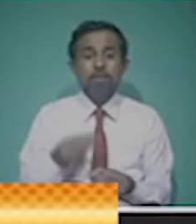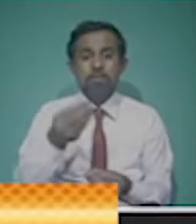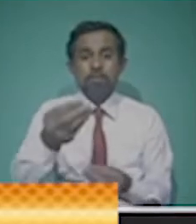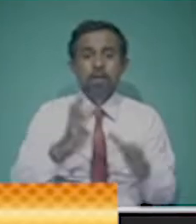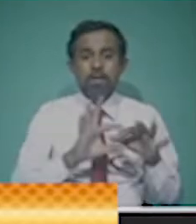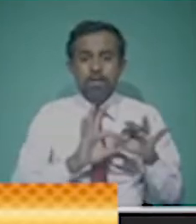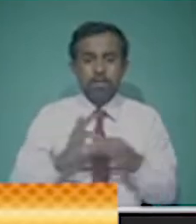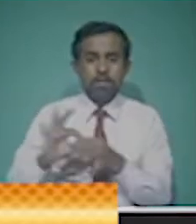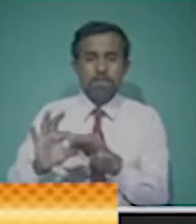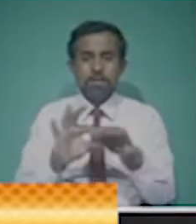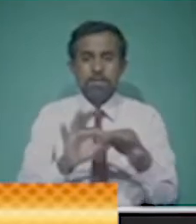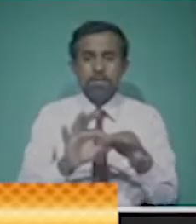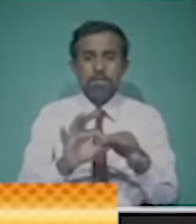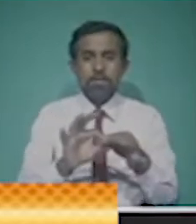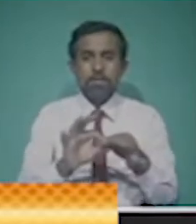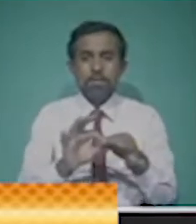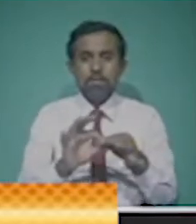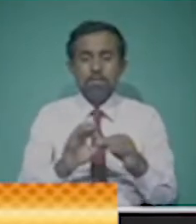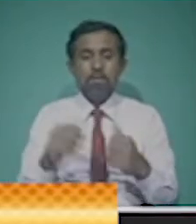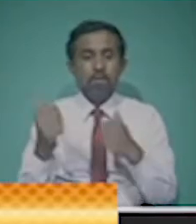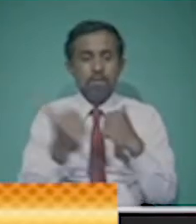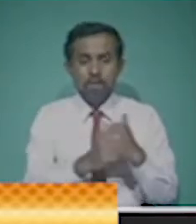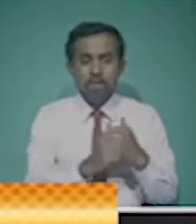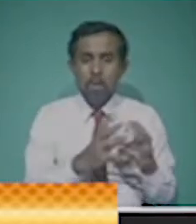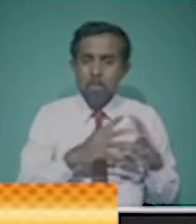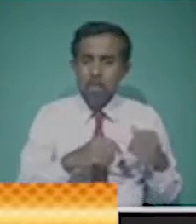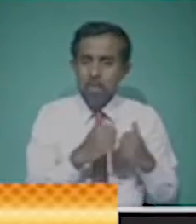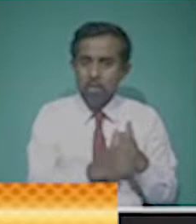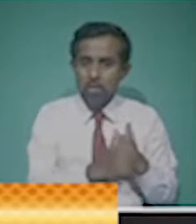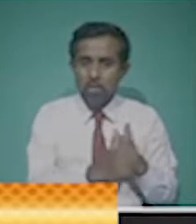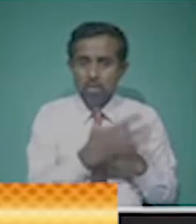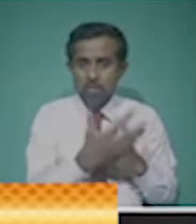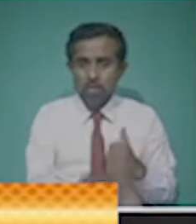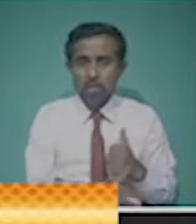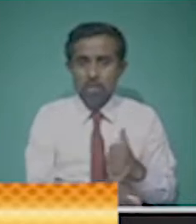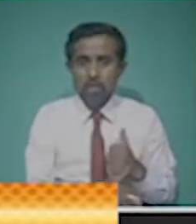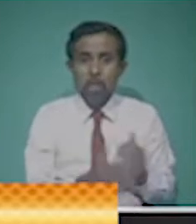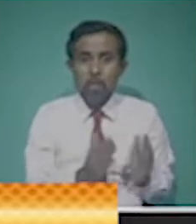loke, pokoknya, mispadanya badu bandes mispadanya kuda,